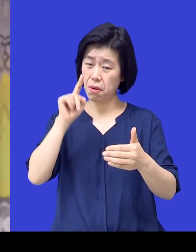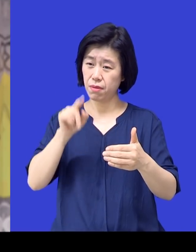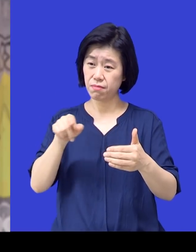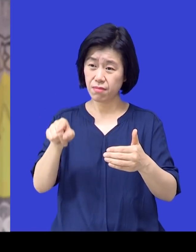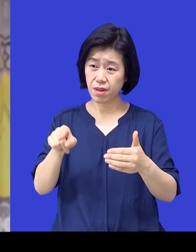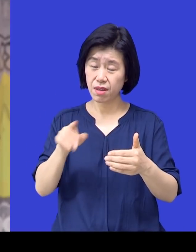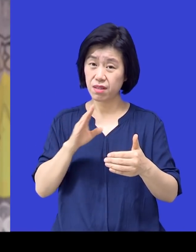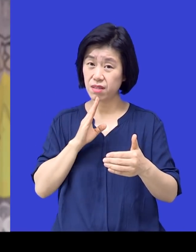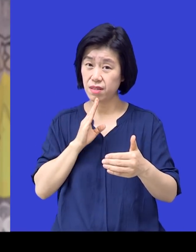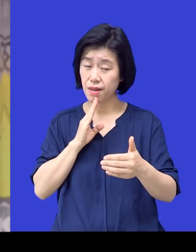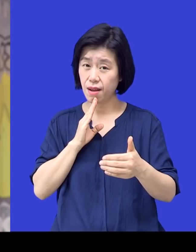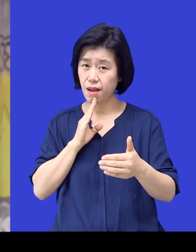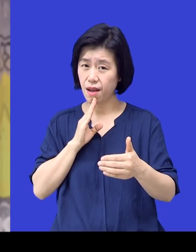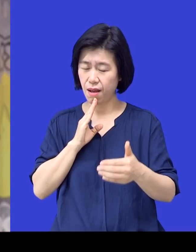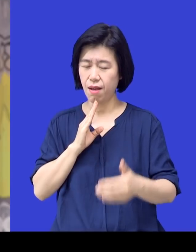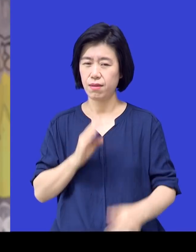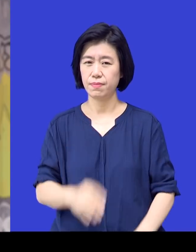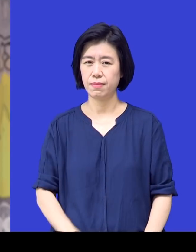저의 삶에 있어서